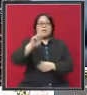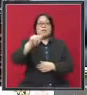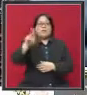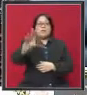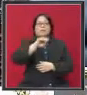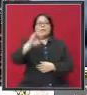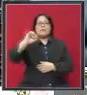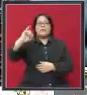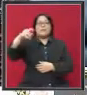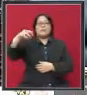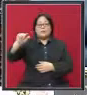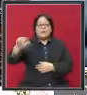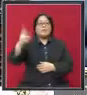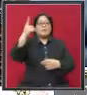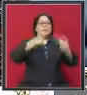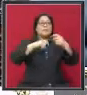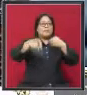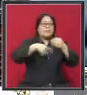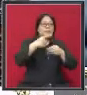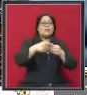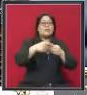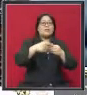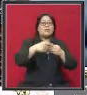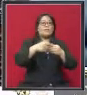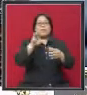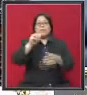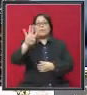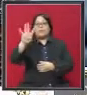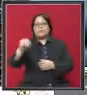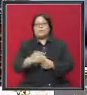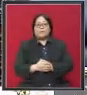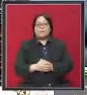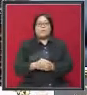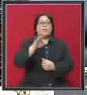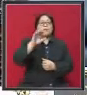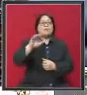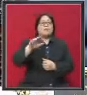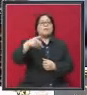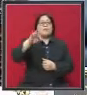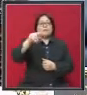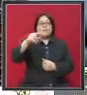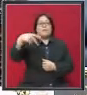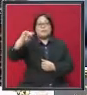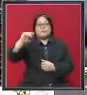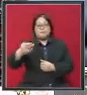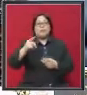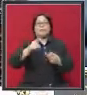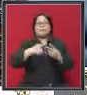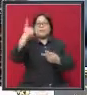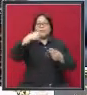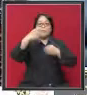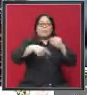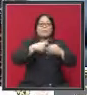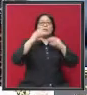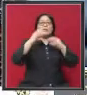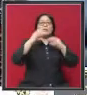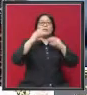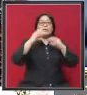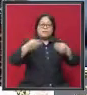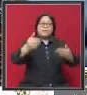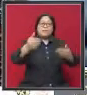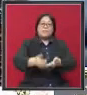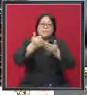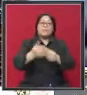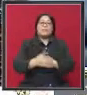dan Yang Berhormat Sipitang, yang bertanya mengenai bantuan untuk golongan M40, Yang Berhormat Permatang Pauh yang bertanya tentang kaedah